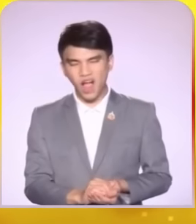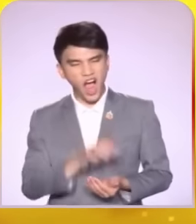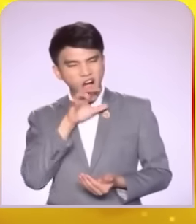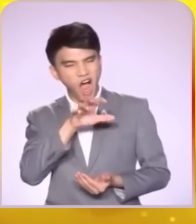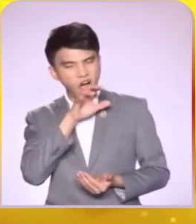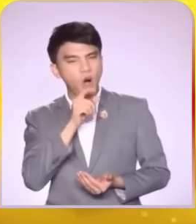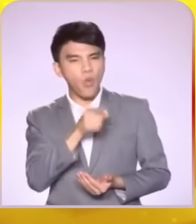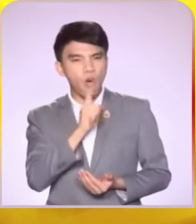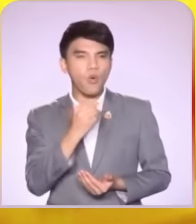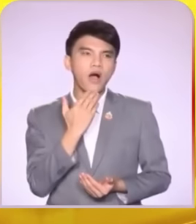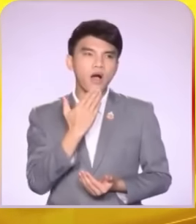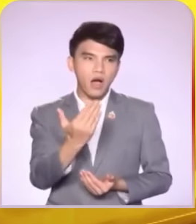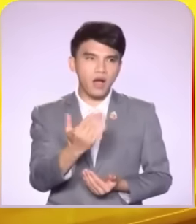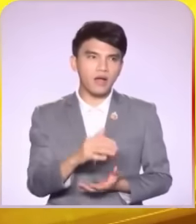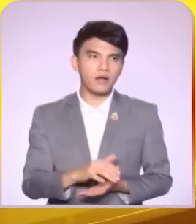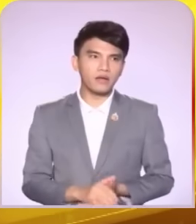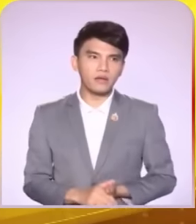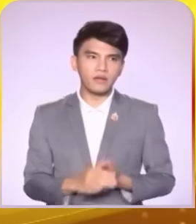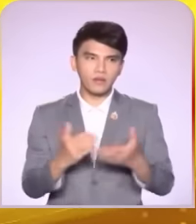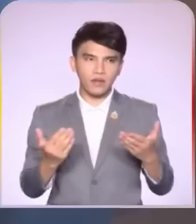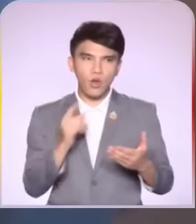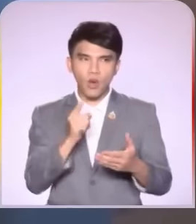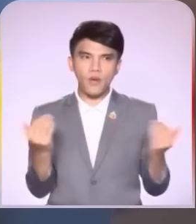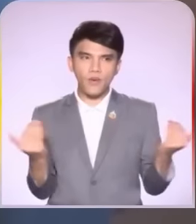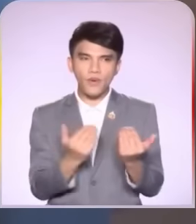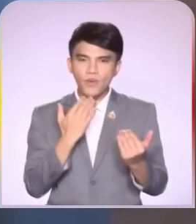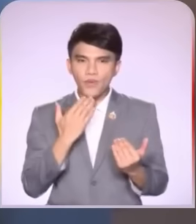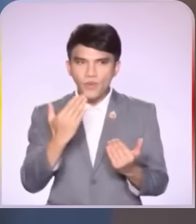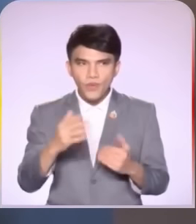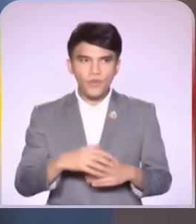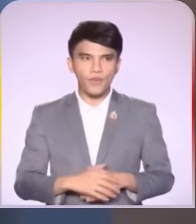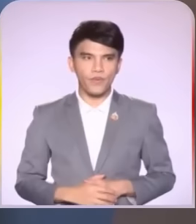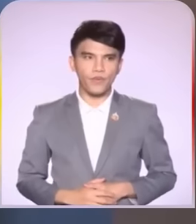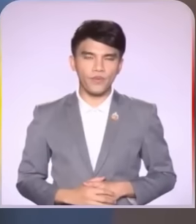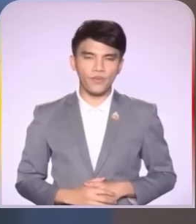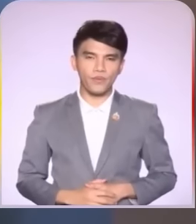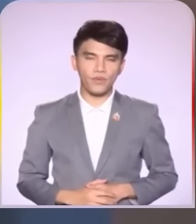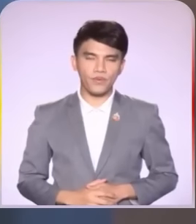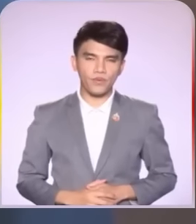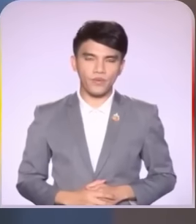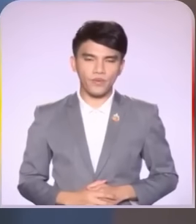นด่าไอ้เหี้ยเด็กเปรตอะไรอย่างเงี้ยเหมือนแบบด่าลูกเราจะขู่เข้ามาเหมือนจะทำร้ายลูกเราอะไรเงี้ย